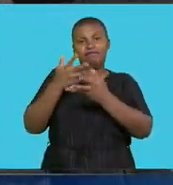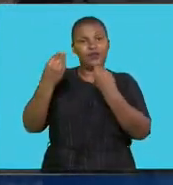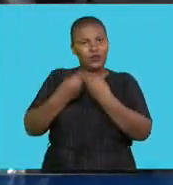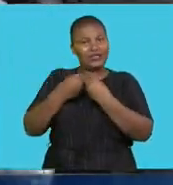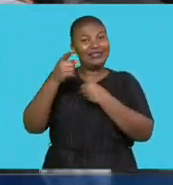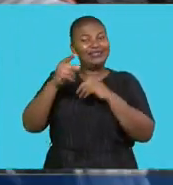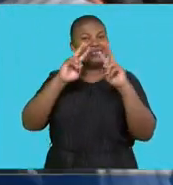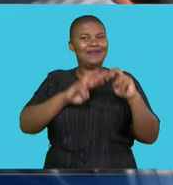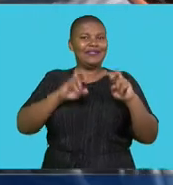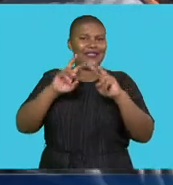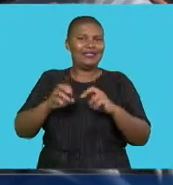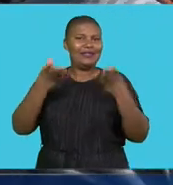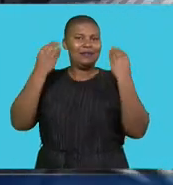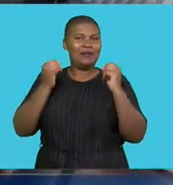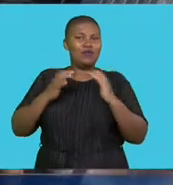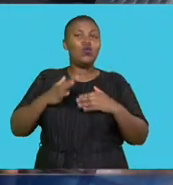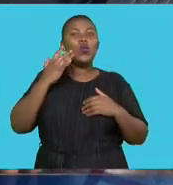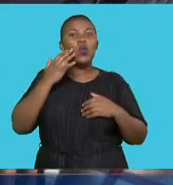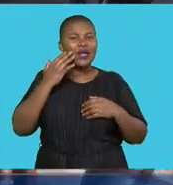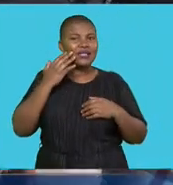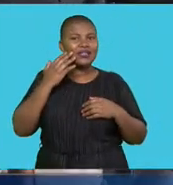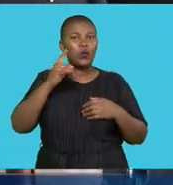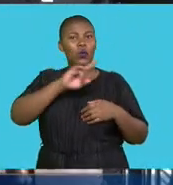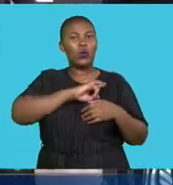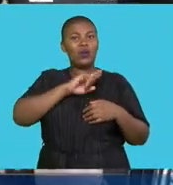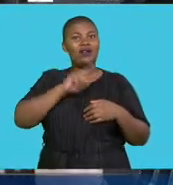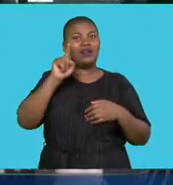amathambo azotholakala nini, ngoba phela bathi